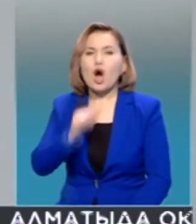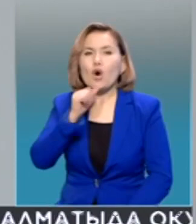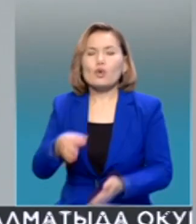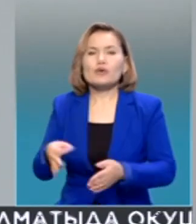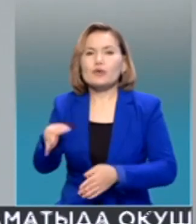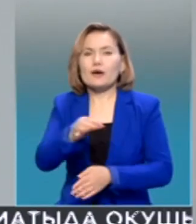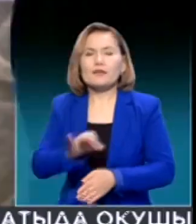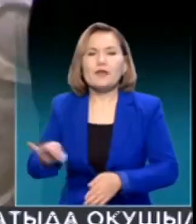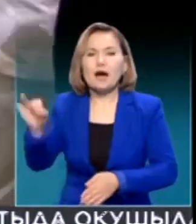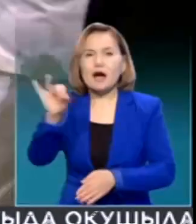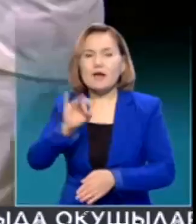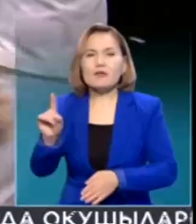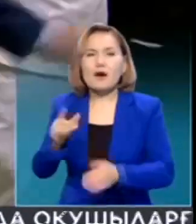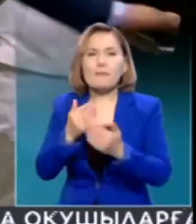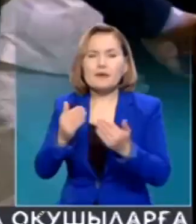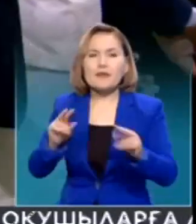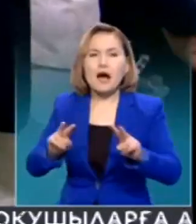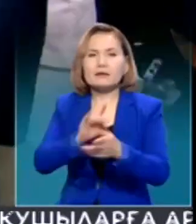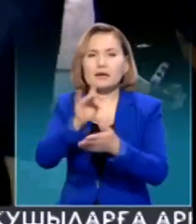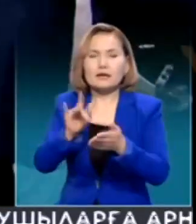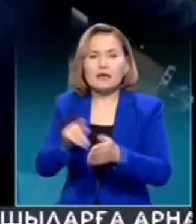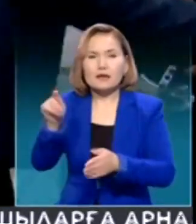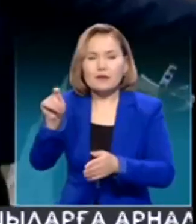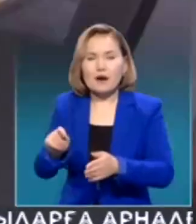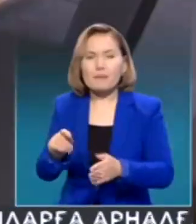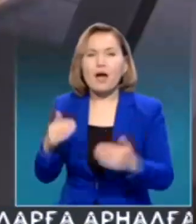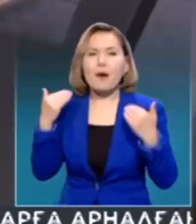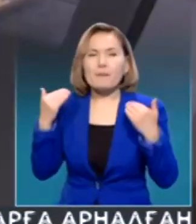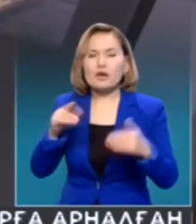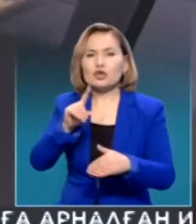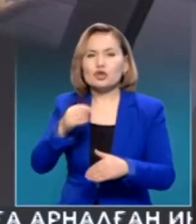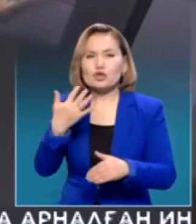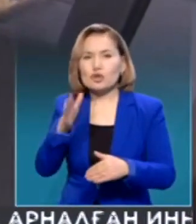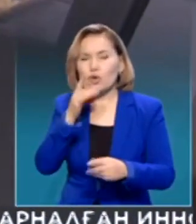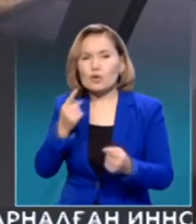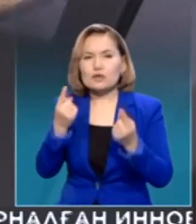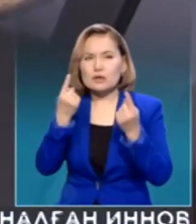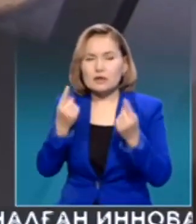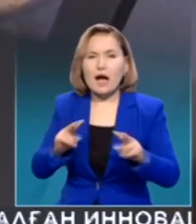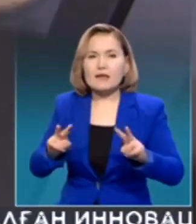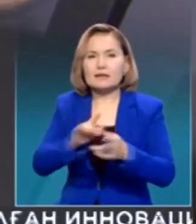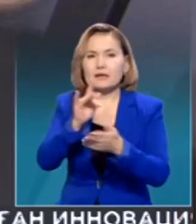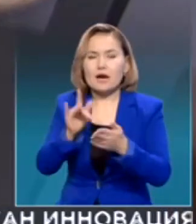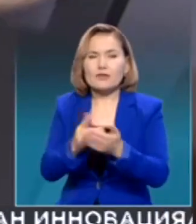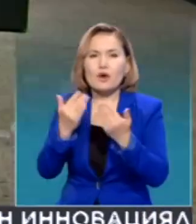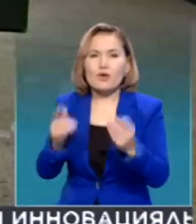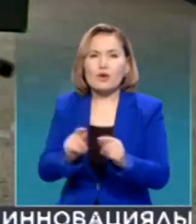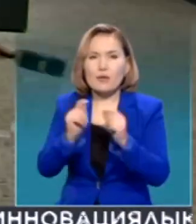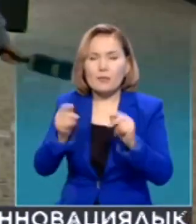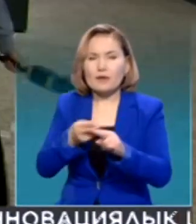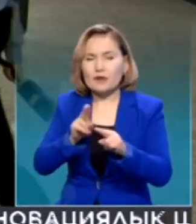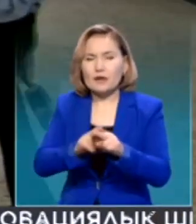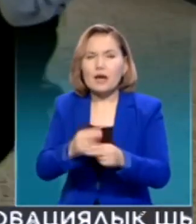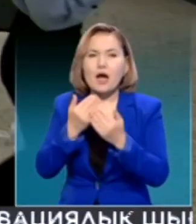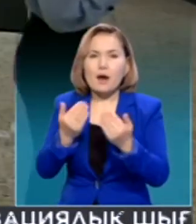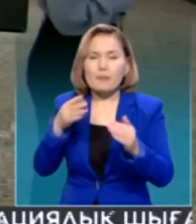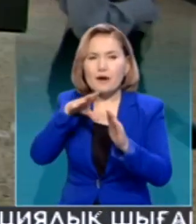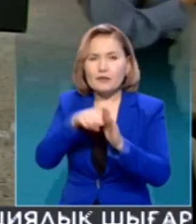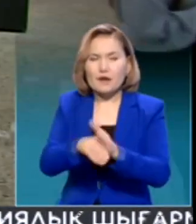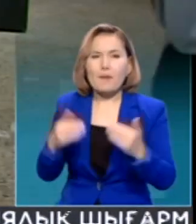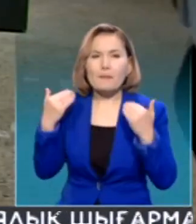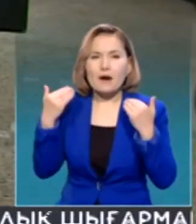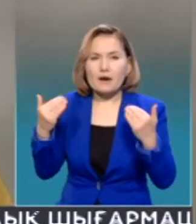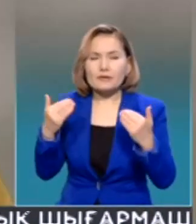облыстық тарихи өлкетану музейі Астанада батырдың 150 жылдығына орай елордада көрме өткізіп жатыр. Халық назарына ұсынылған жәдігерлердің ішінде